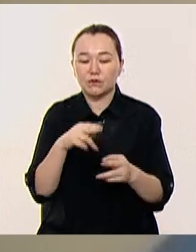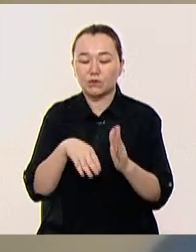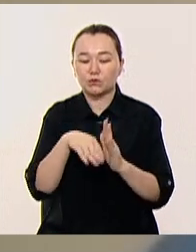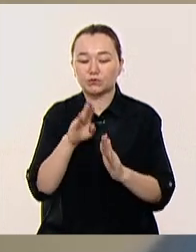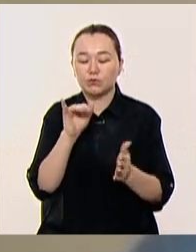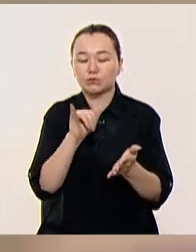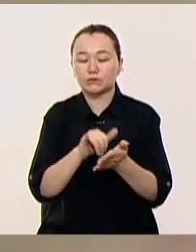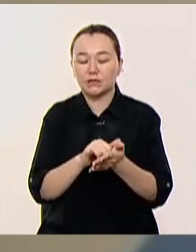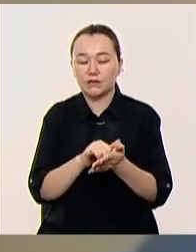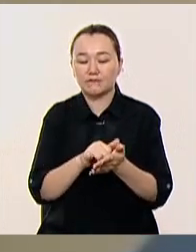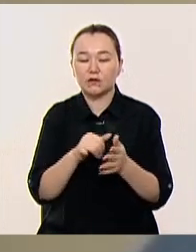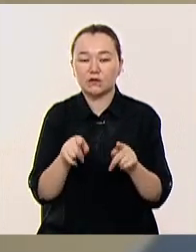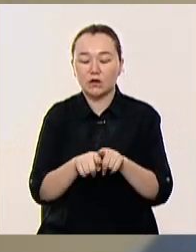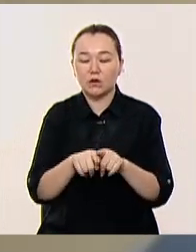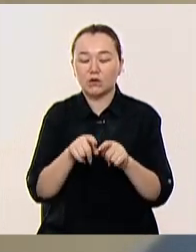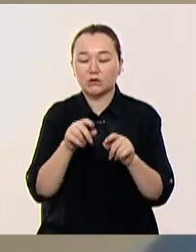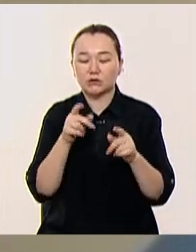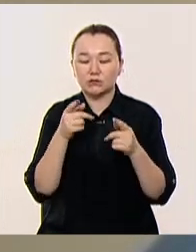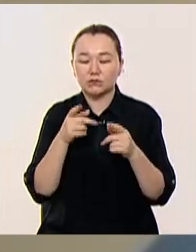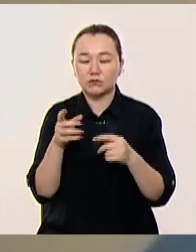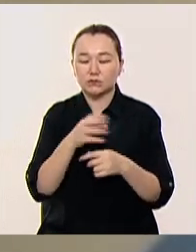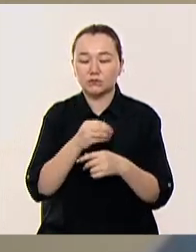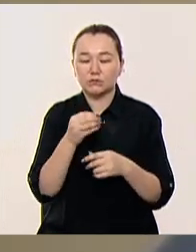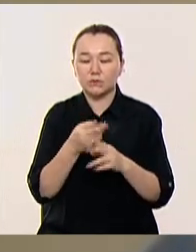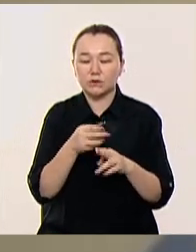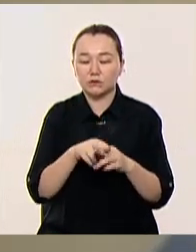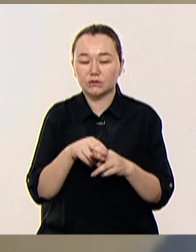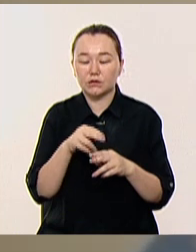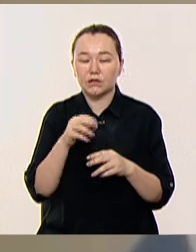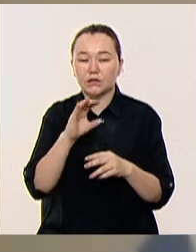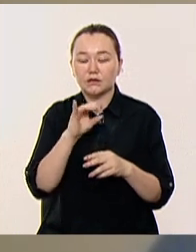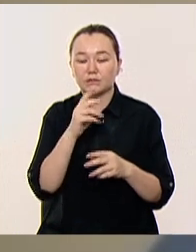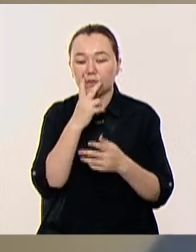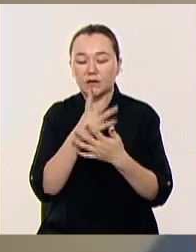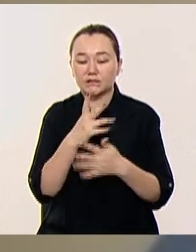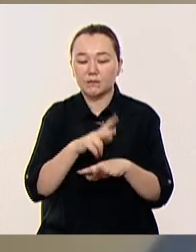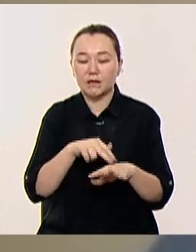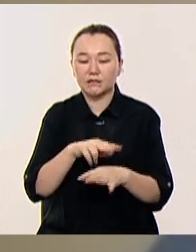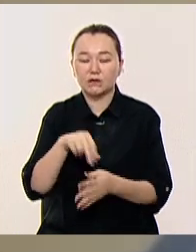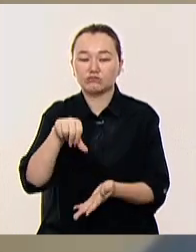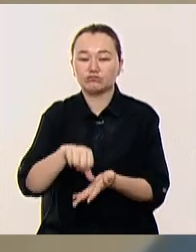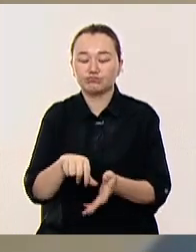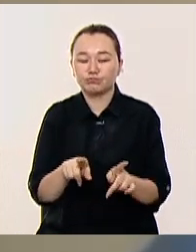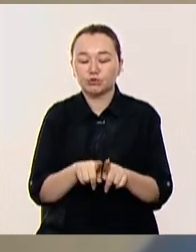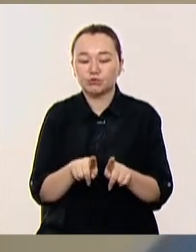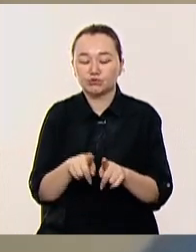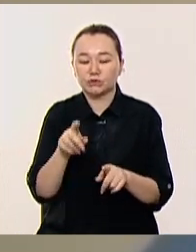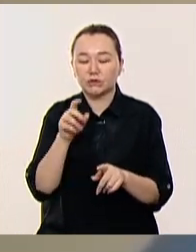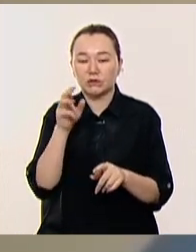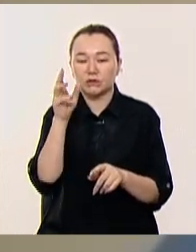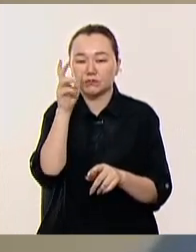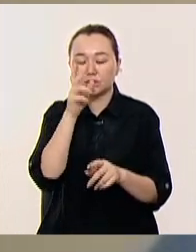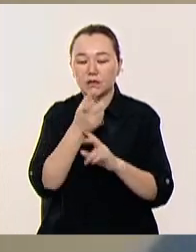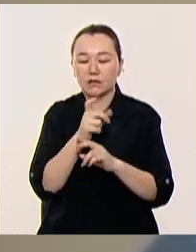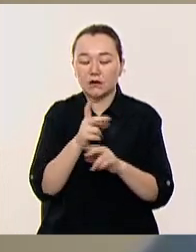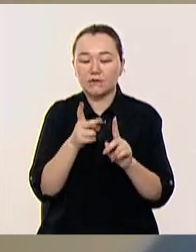туда установить такую действующую штуку, как имитация полицейского. То есть в первую очередь, да, вот эти вот мигалки.